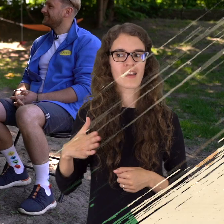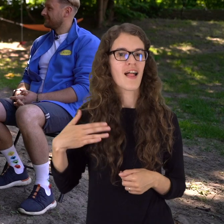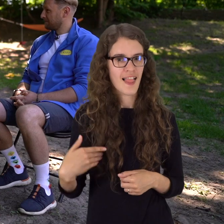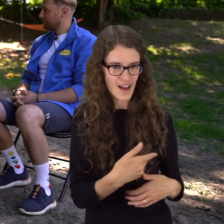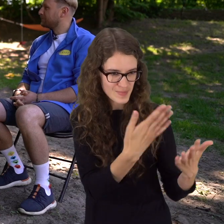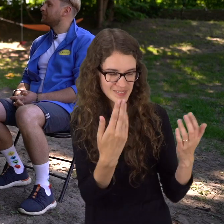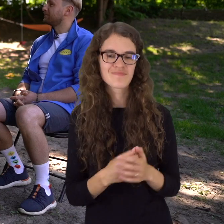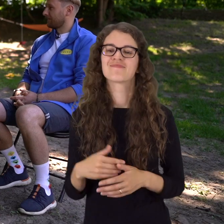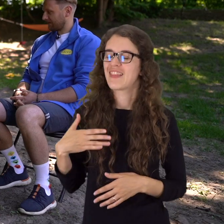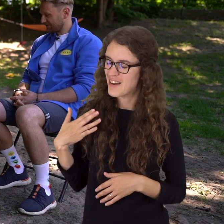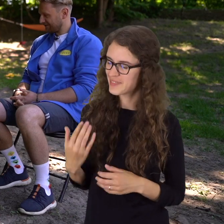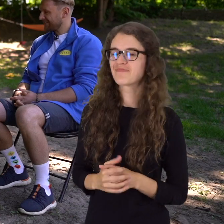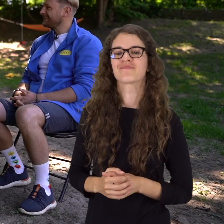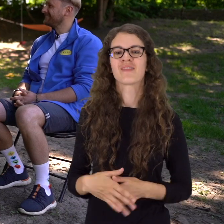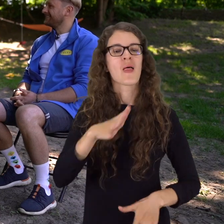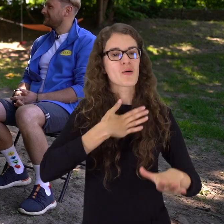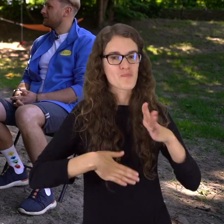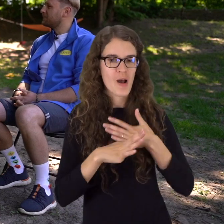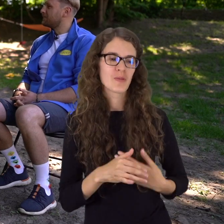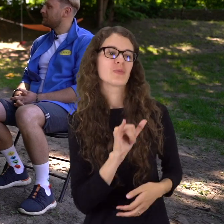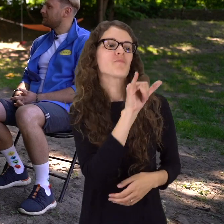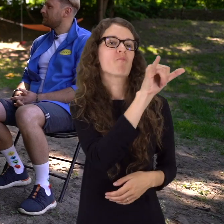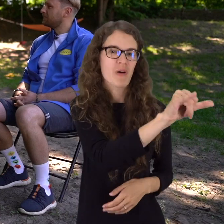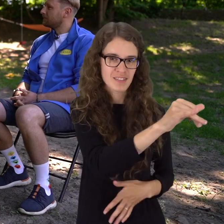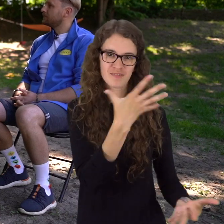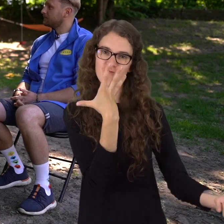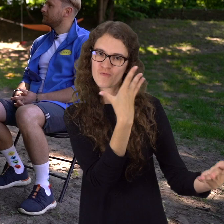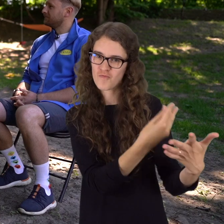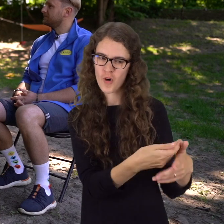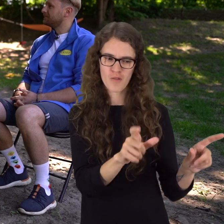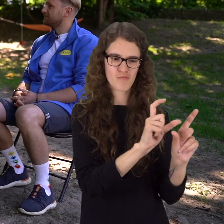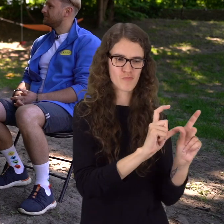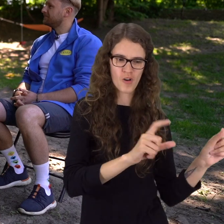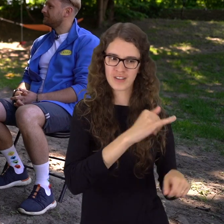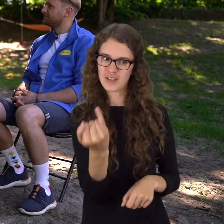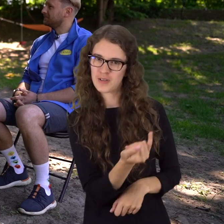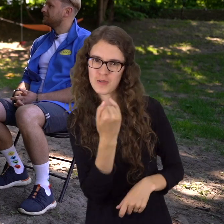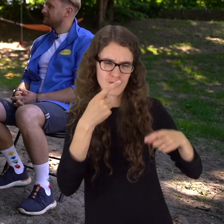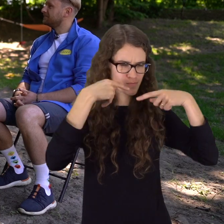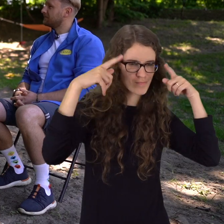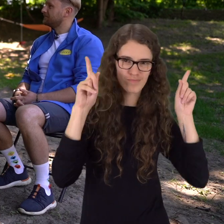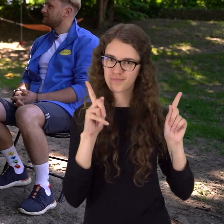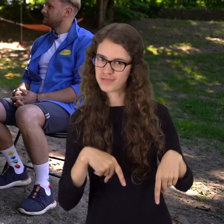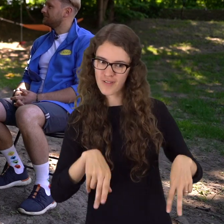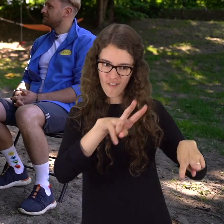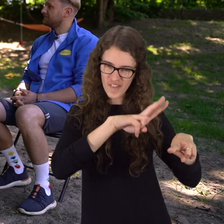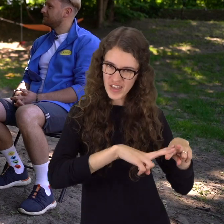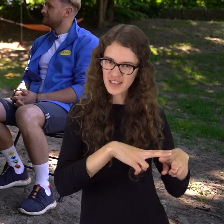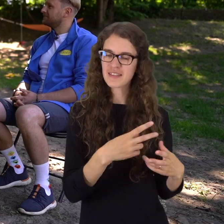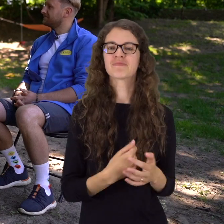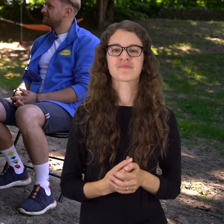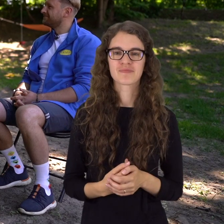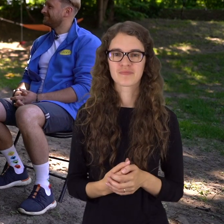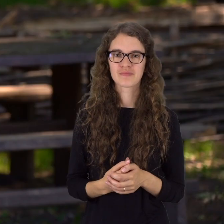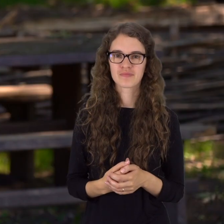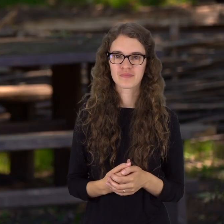Ką tai sveiki, Tautvidai. Sveiki. Labai malonu, kad įsileidote mus į savo tikrai įdomų, unikalų ir fantastišką lauko mokyklą